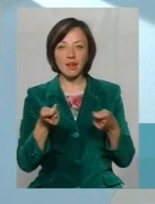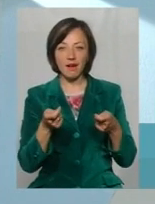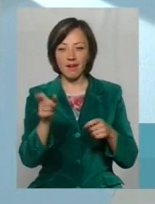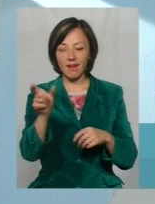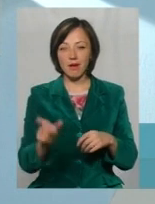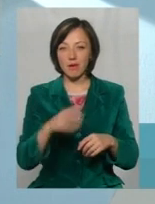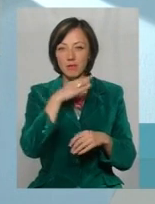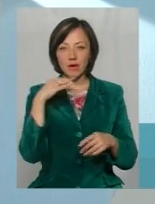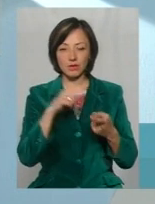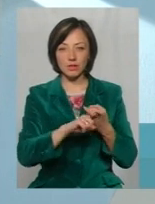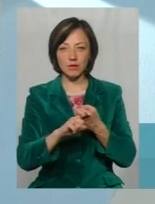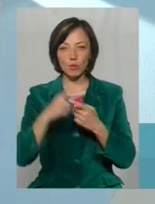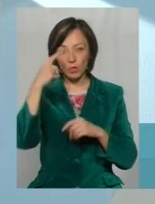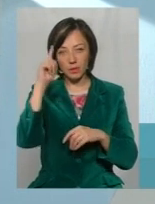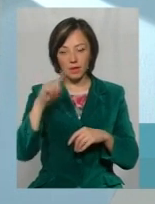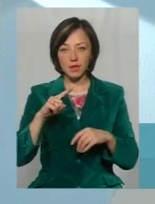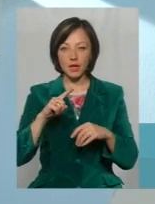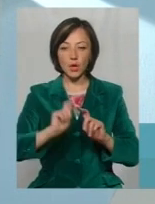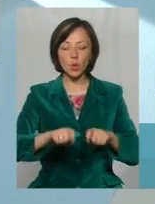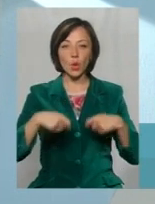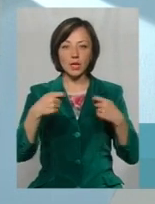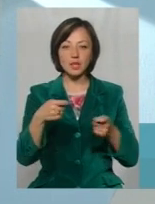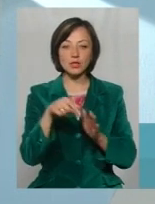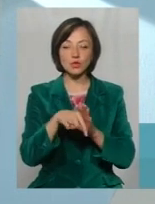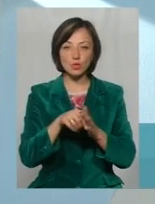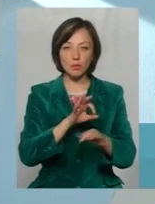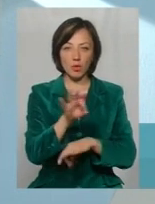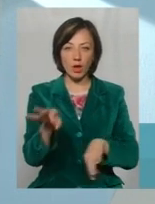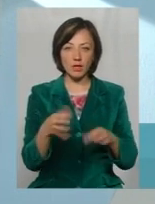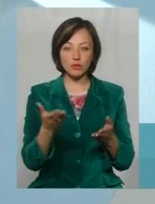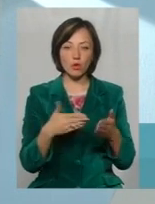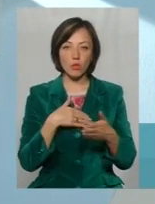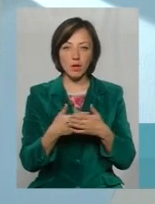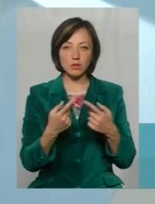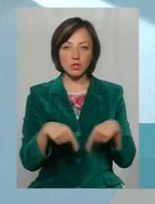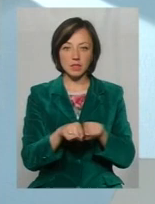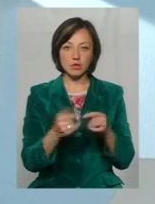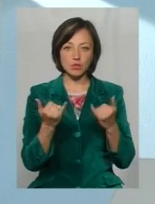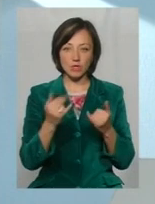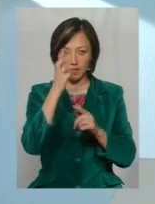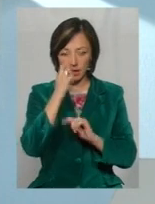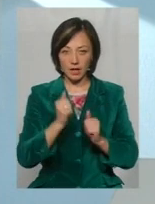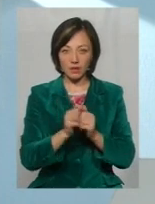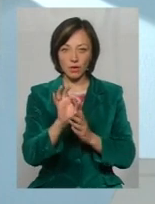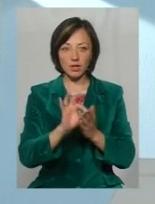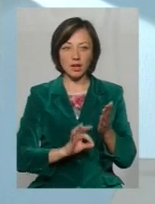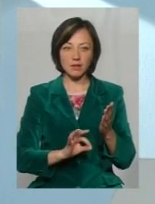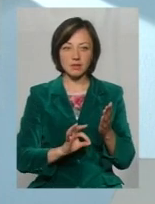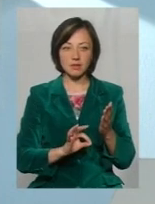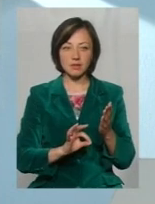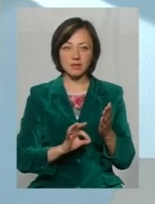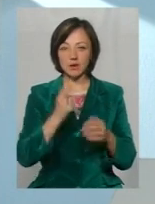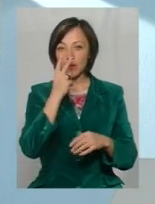багато залежить від вміння донести суть проекту, тому що якщо громадська організація, сучасна країна, одразу